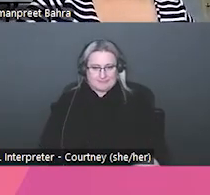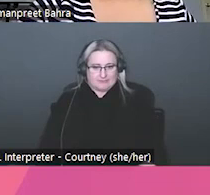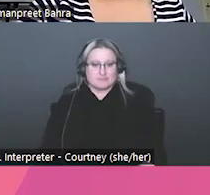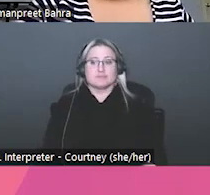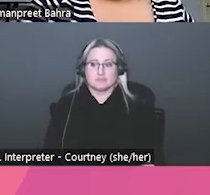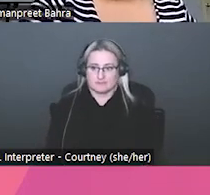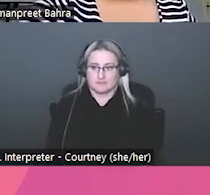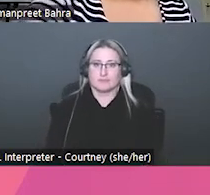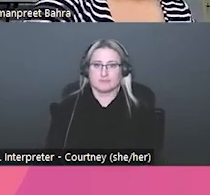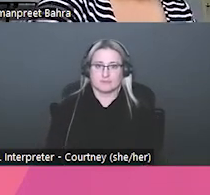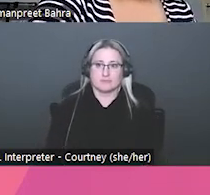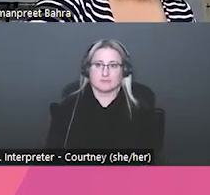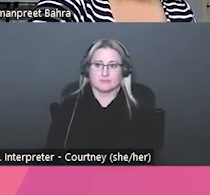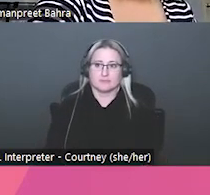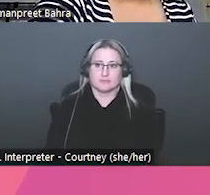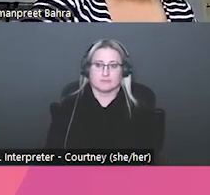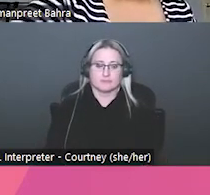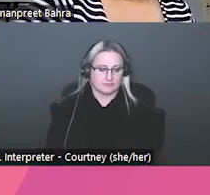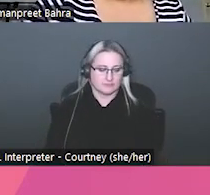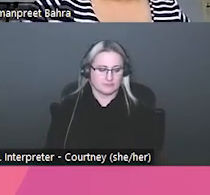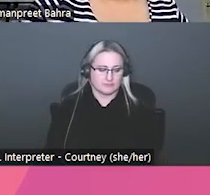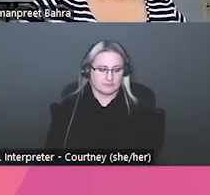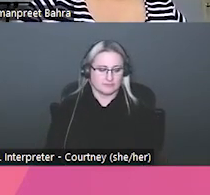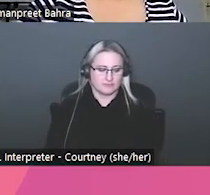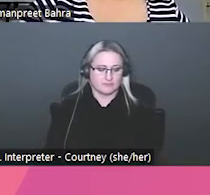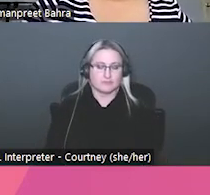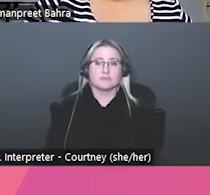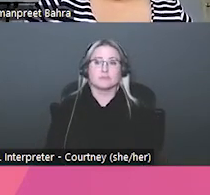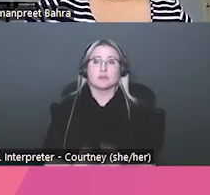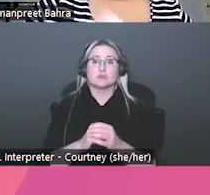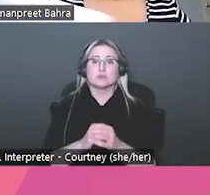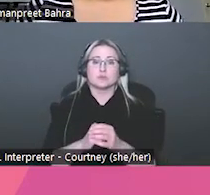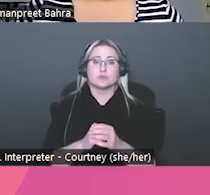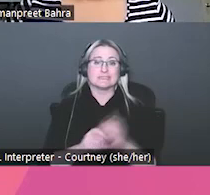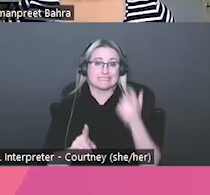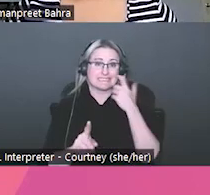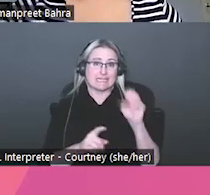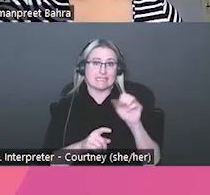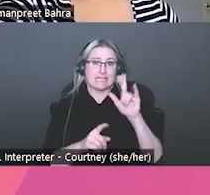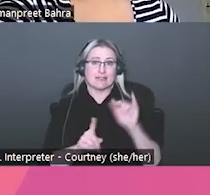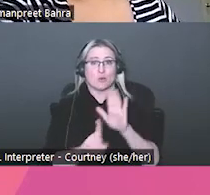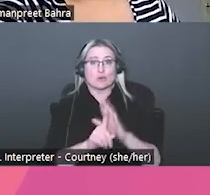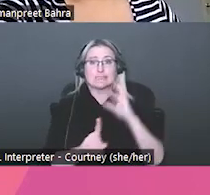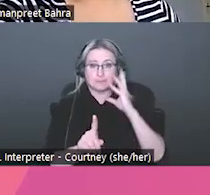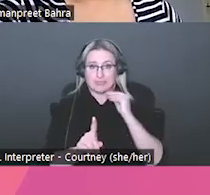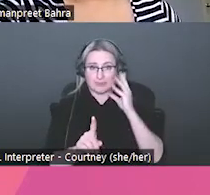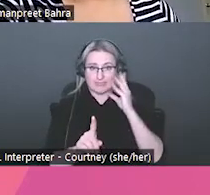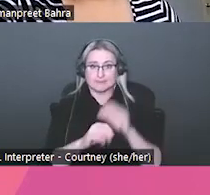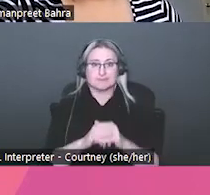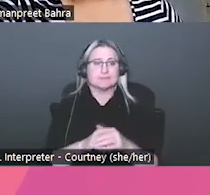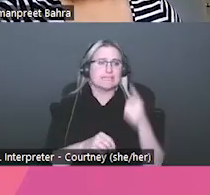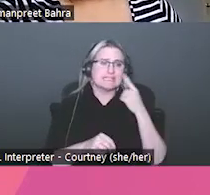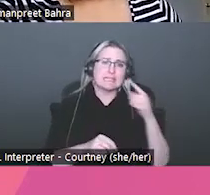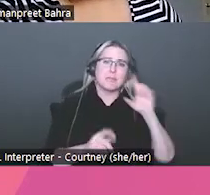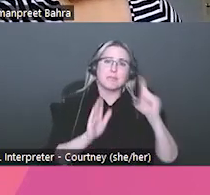Okay. So I want us to zoom back in on Sally's Alors, experience, the second je part. veux reprendre la deuxième partie de l'expérience de Sally. Et